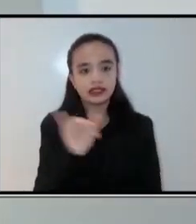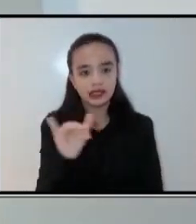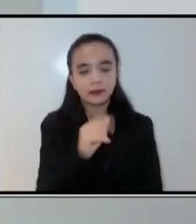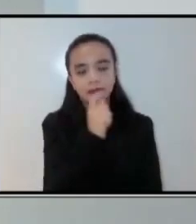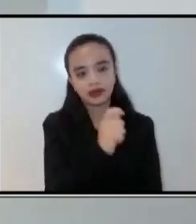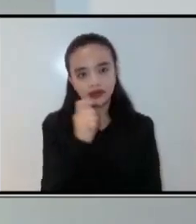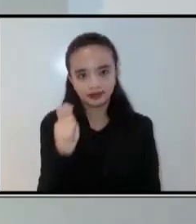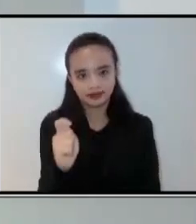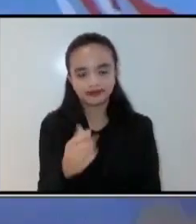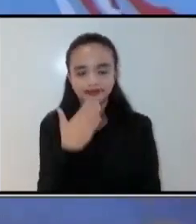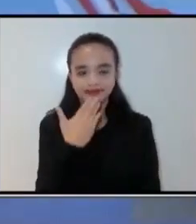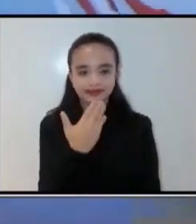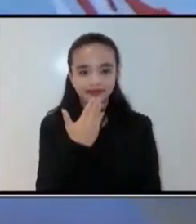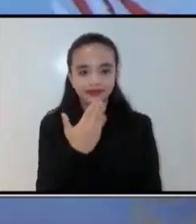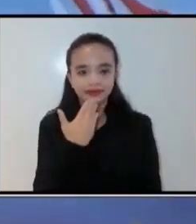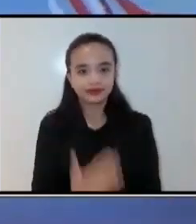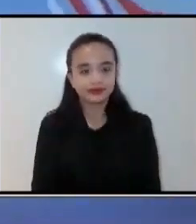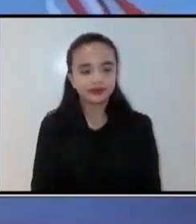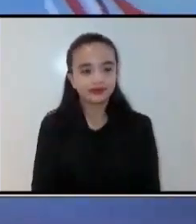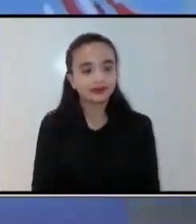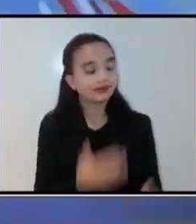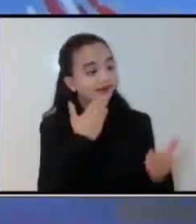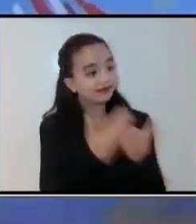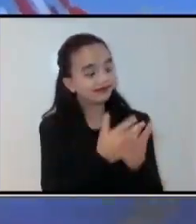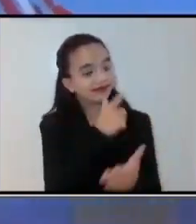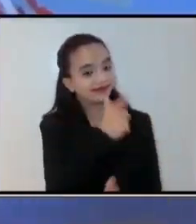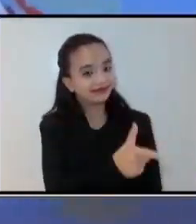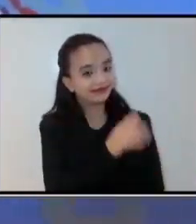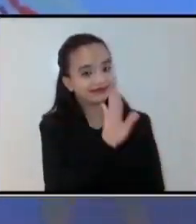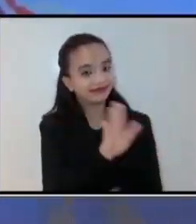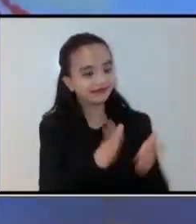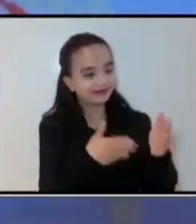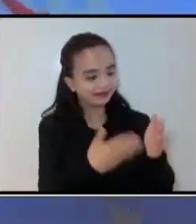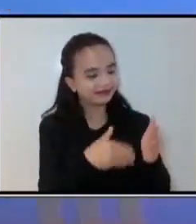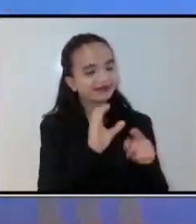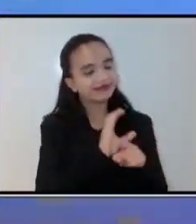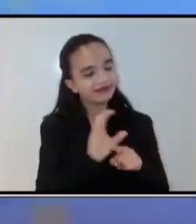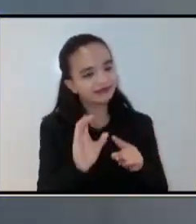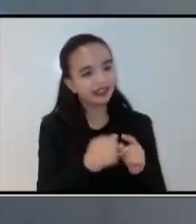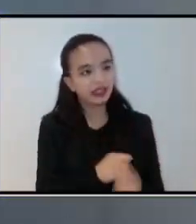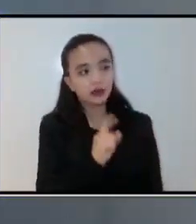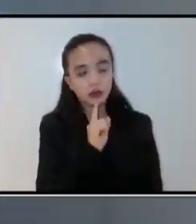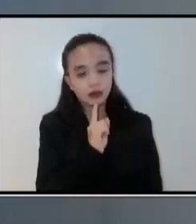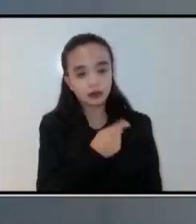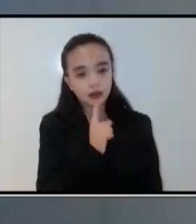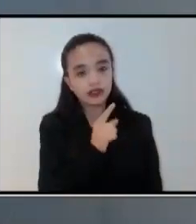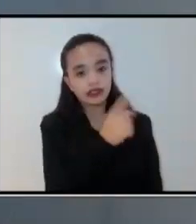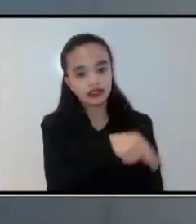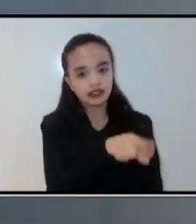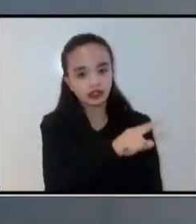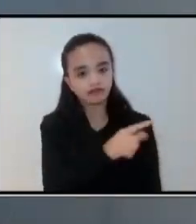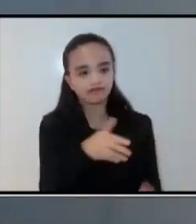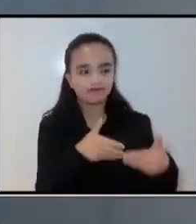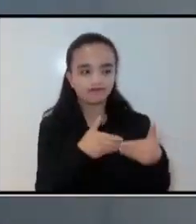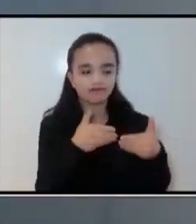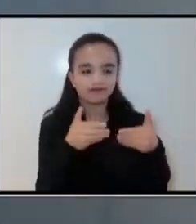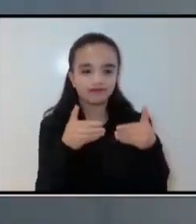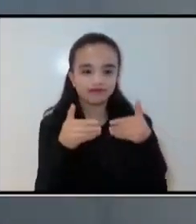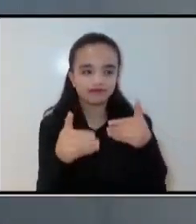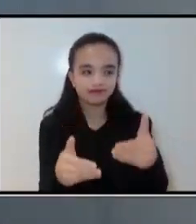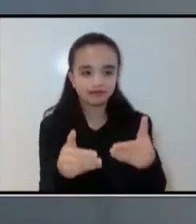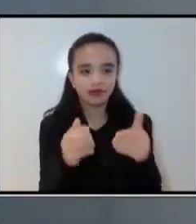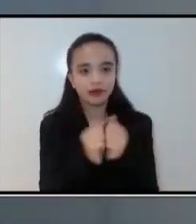po. Thank you so much po. Well, good luck ha sa iyong singing career, at for sure ay ikaw ay aarangkada pa sa iyong career with your talent, no,